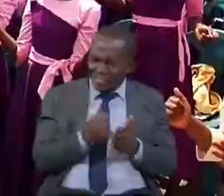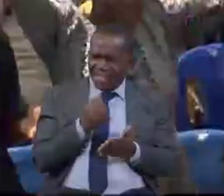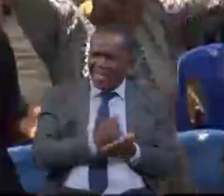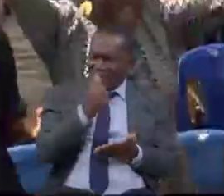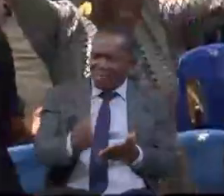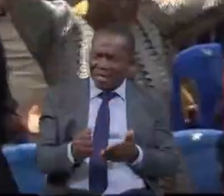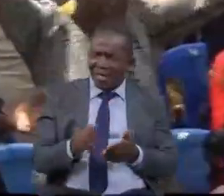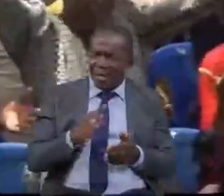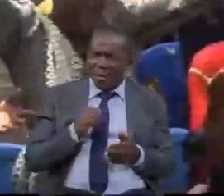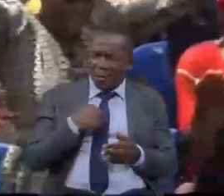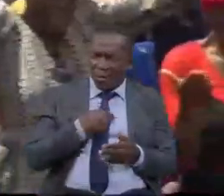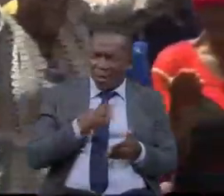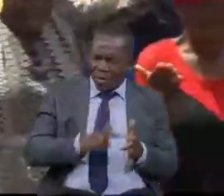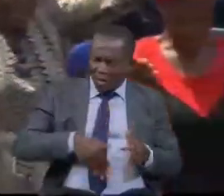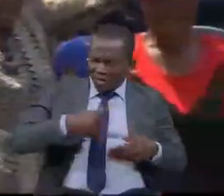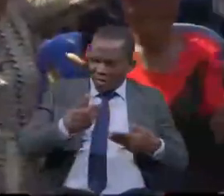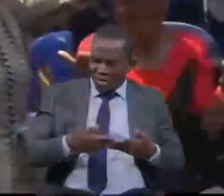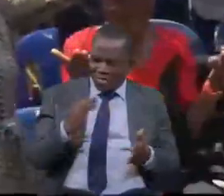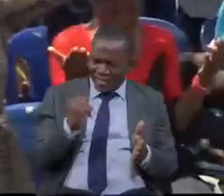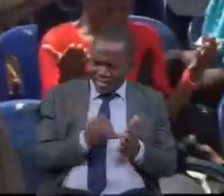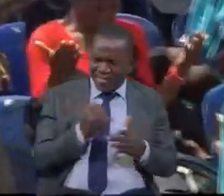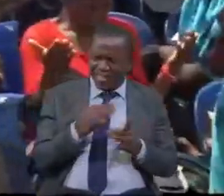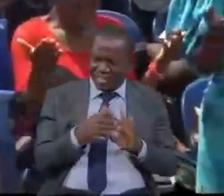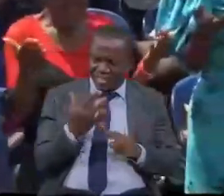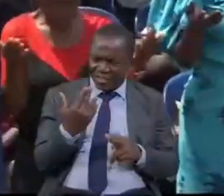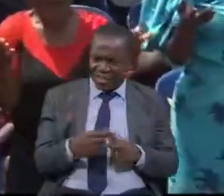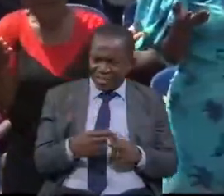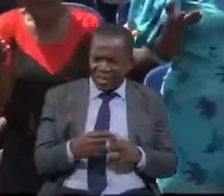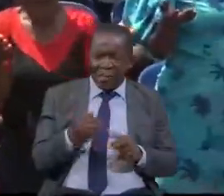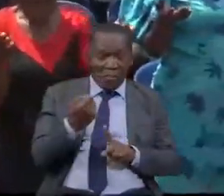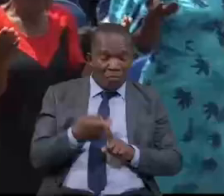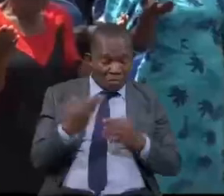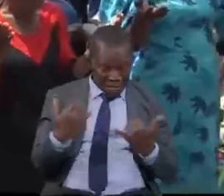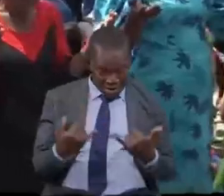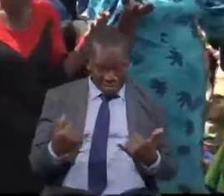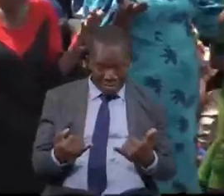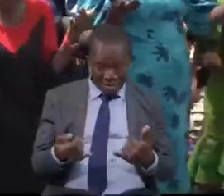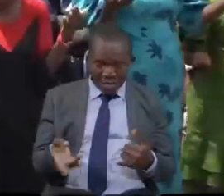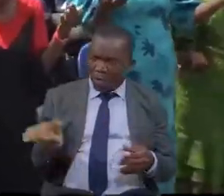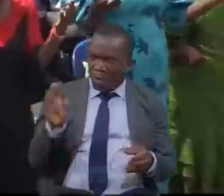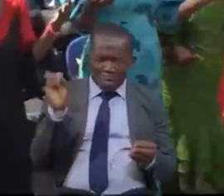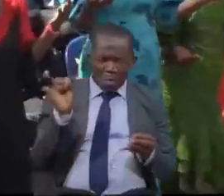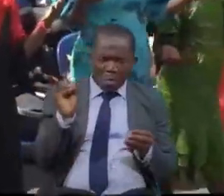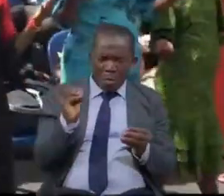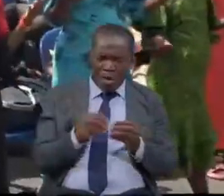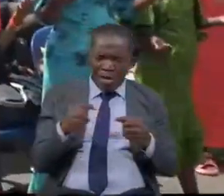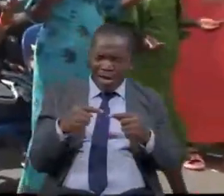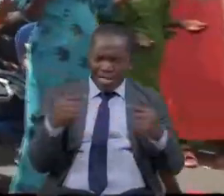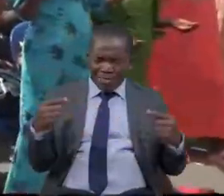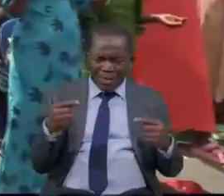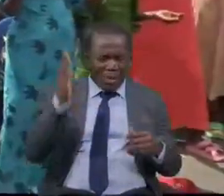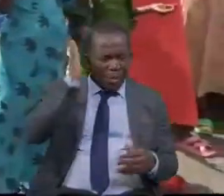confessons. À partir de ce jour, aucun ennemi ne pourra tenir contre